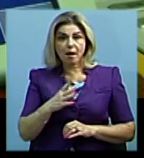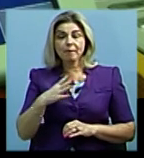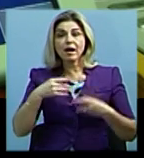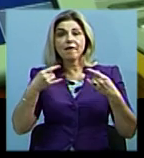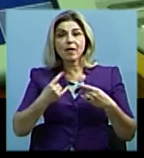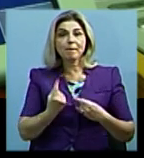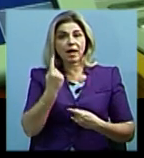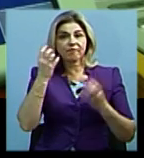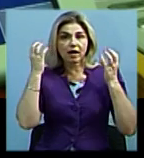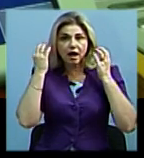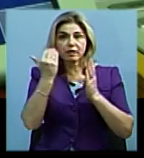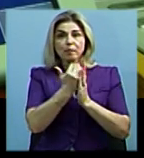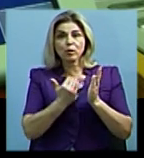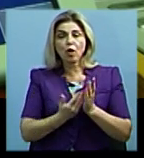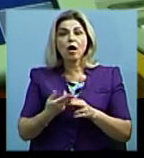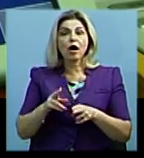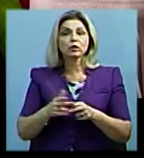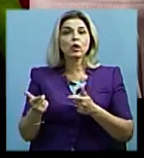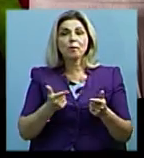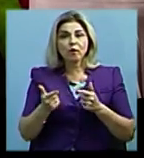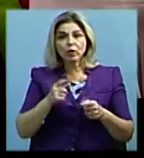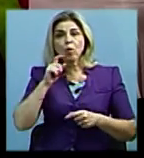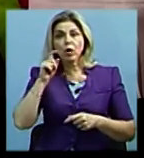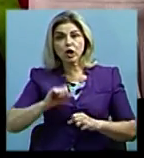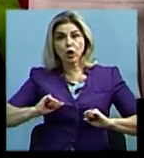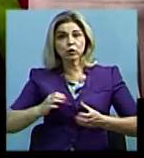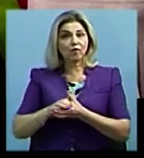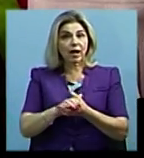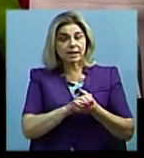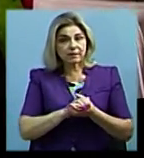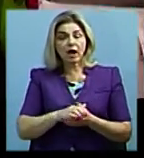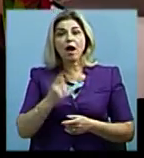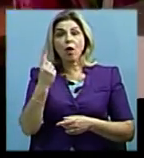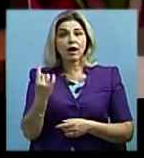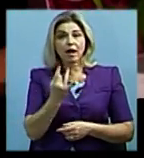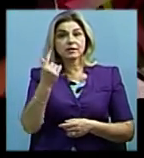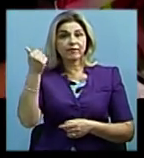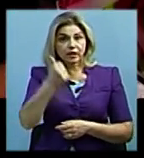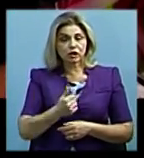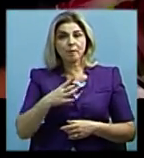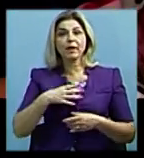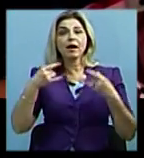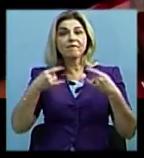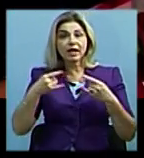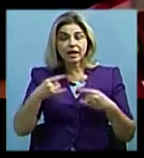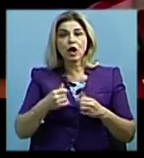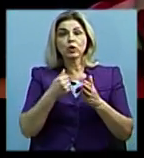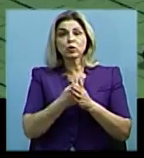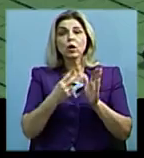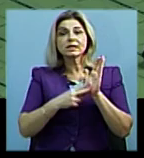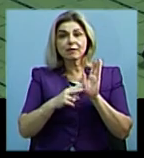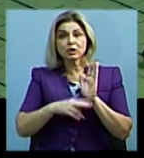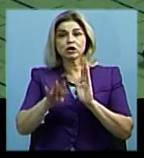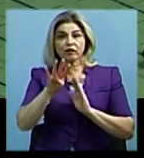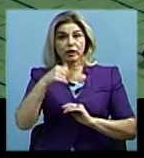яку підготували представники Українського суспільно-культурного товариства. Раз на тиждень програма з'являлася в ефірі до 1974